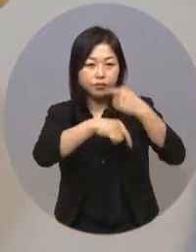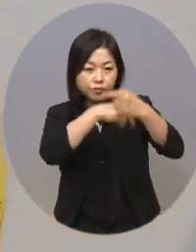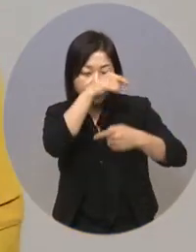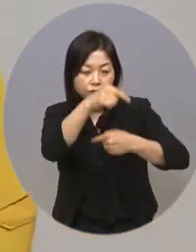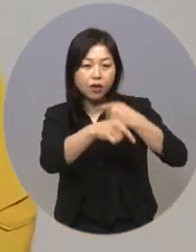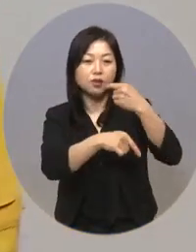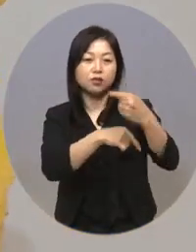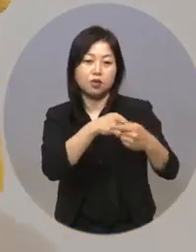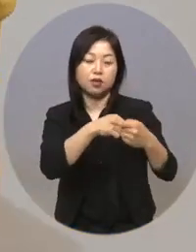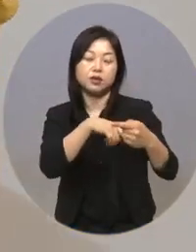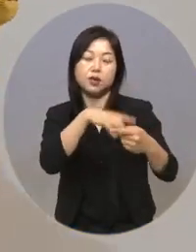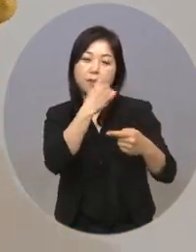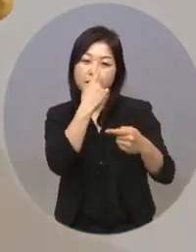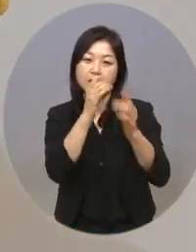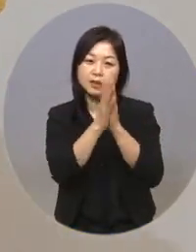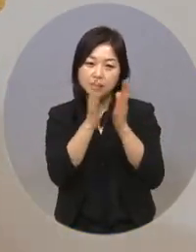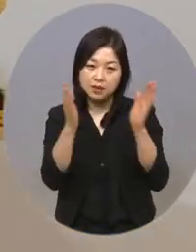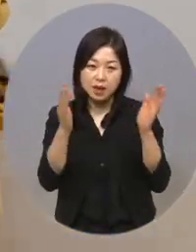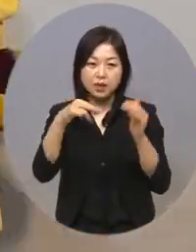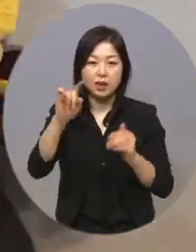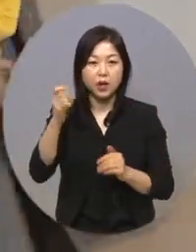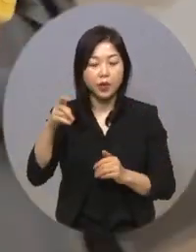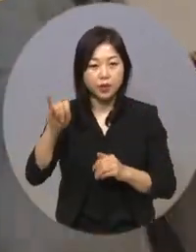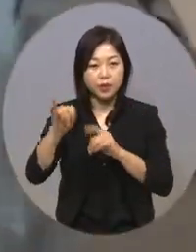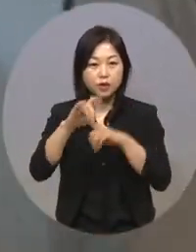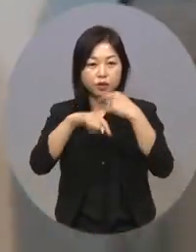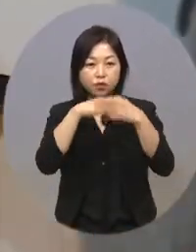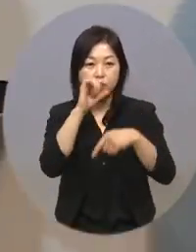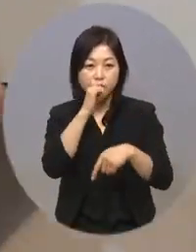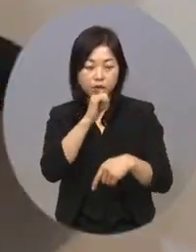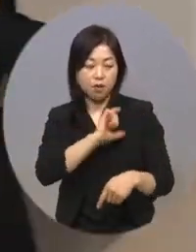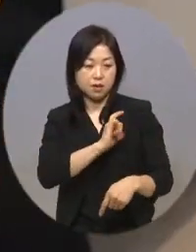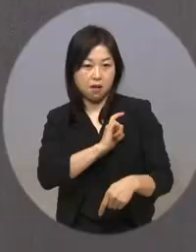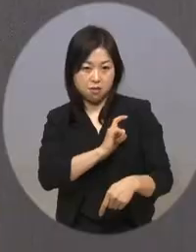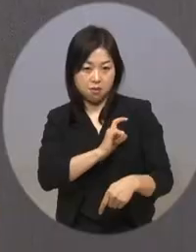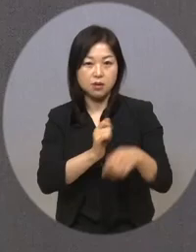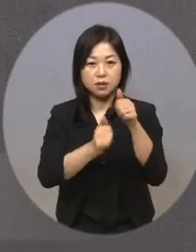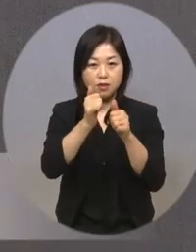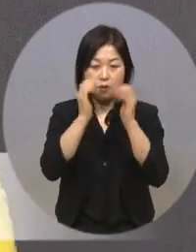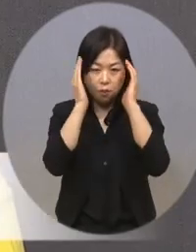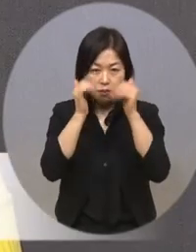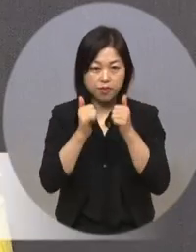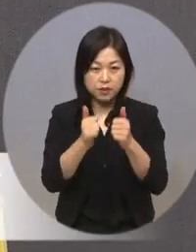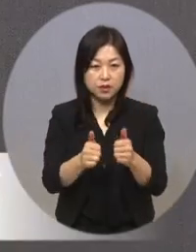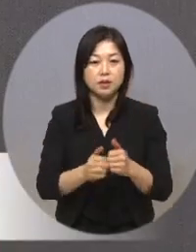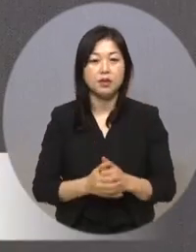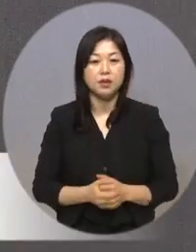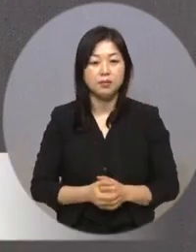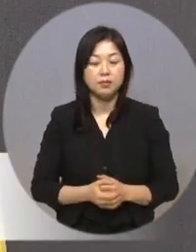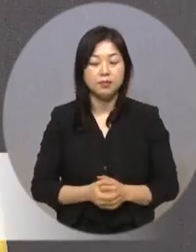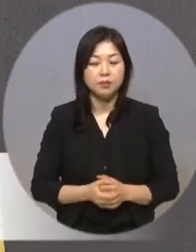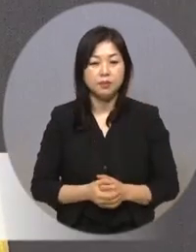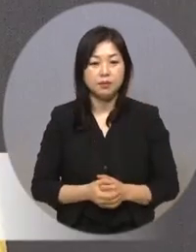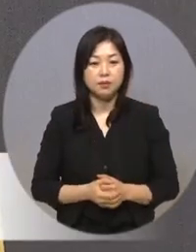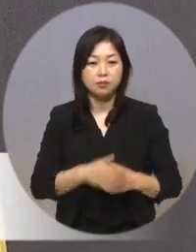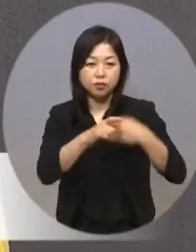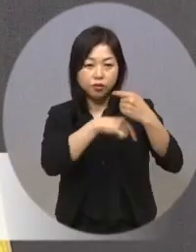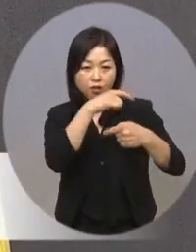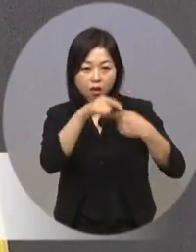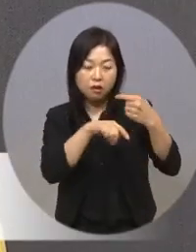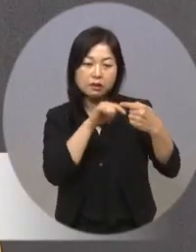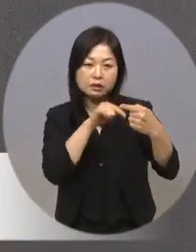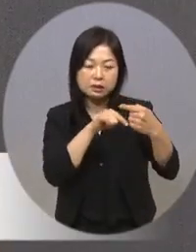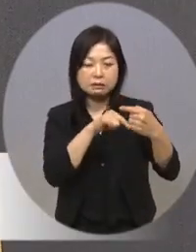만남. 사오리의 도전은 수어 통역사 공부까지 이어졌습니다. 아 제가 어설프게 이렇게